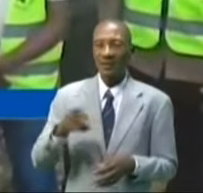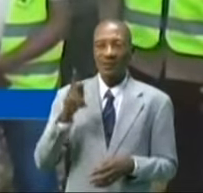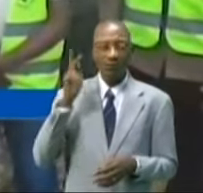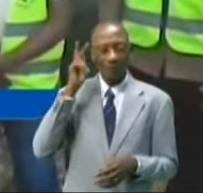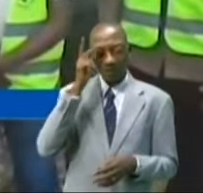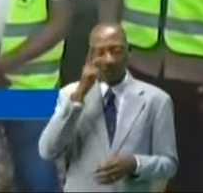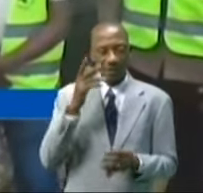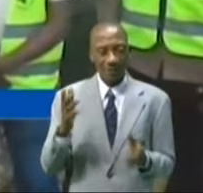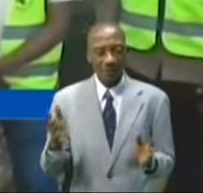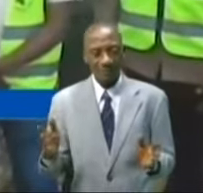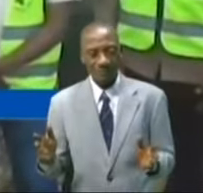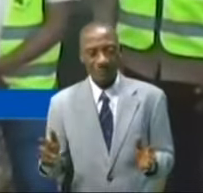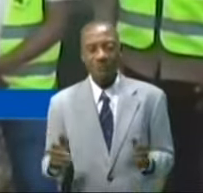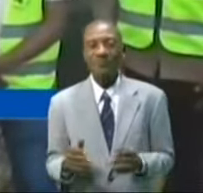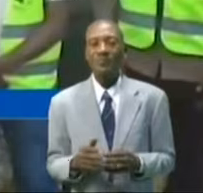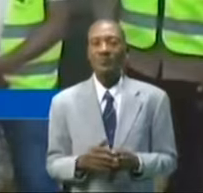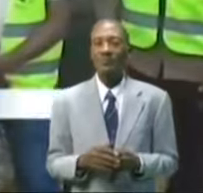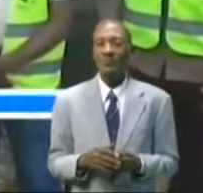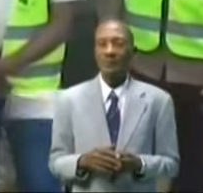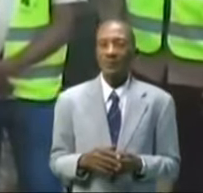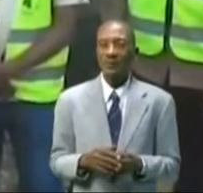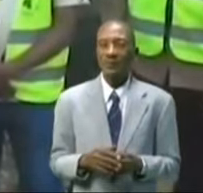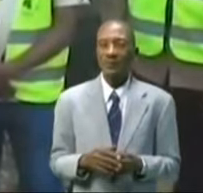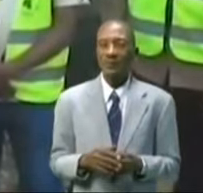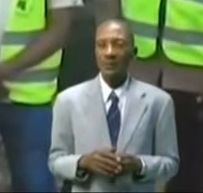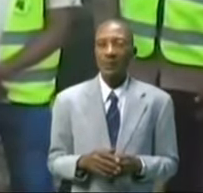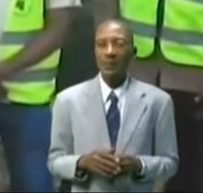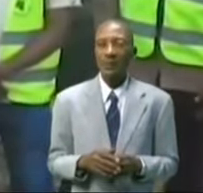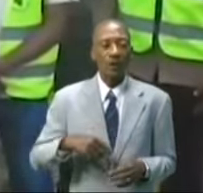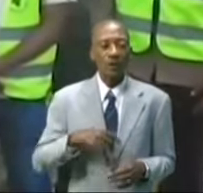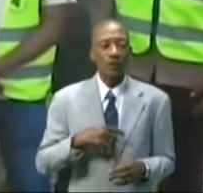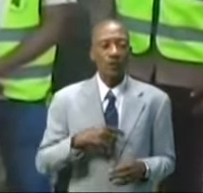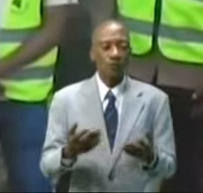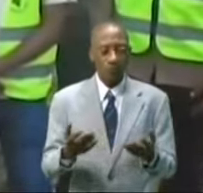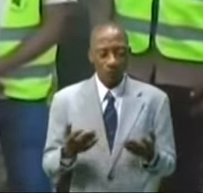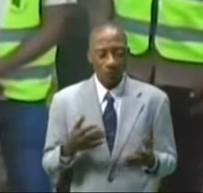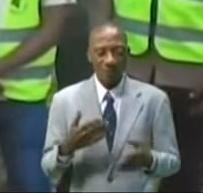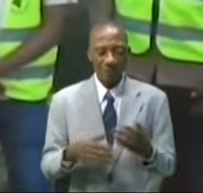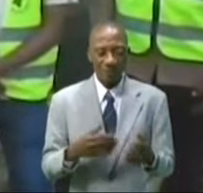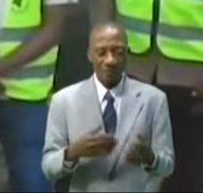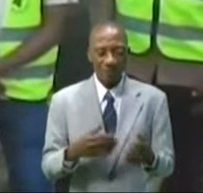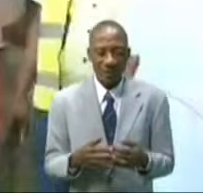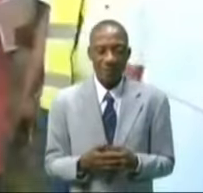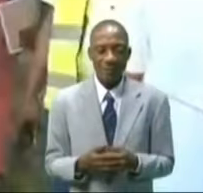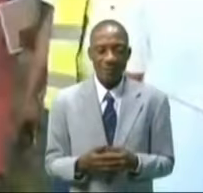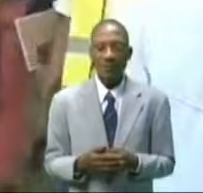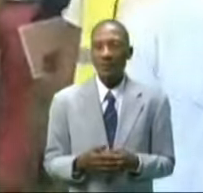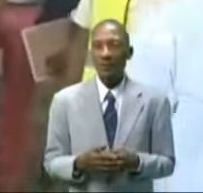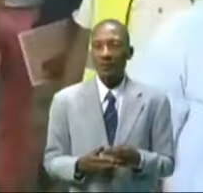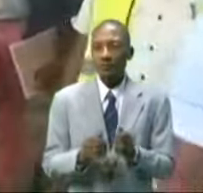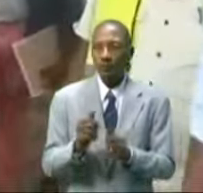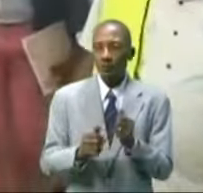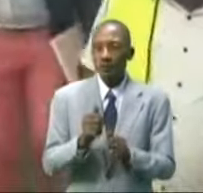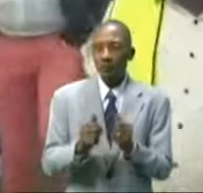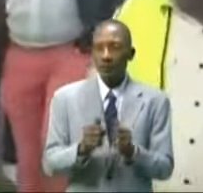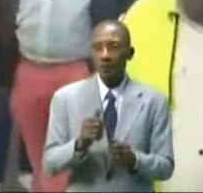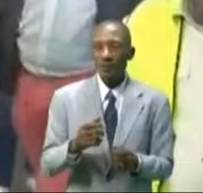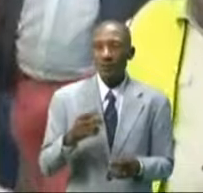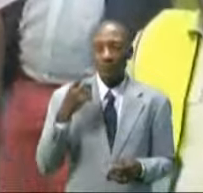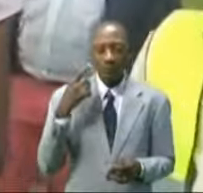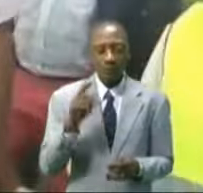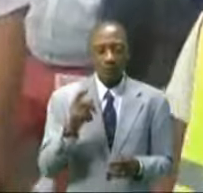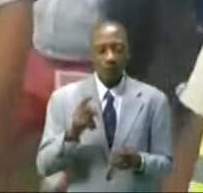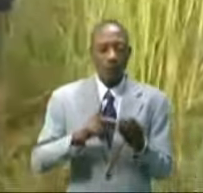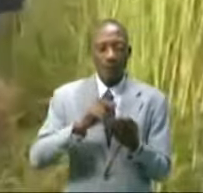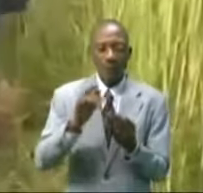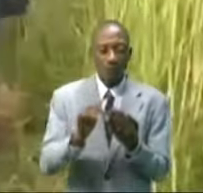seule difficulté, c'est par rapport au garnissage, mais beaucoup plus par rapport à l'entretien. à travers le projet 1 milliard